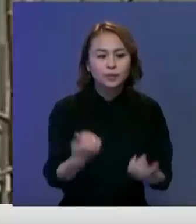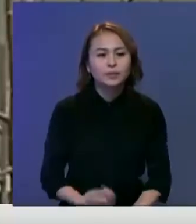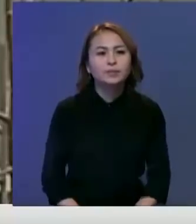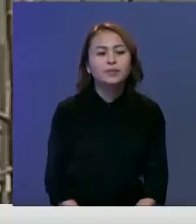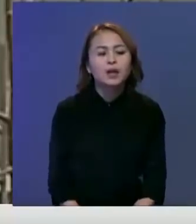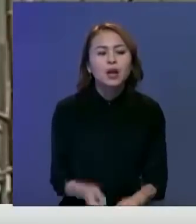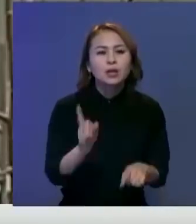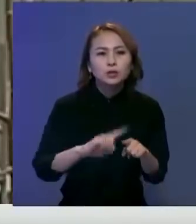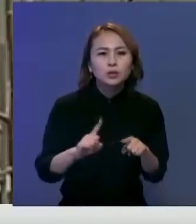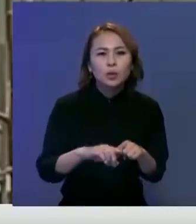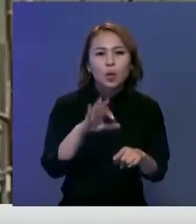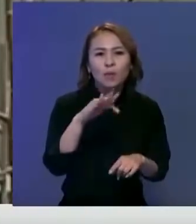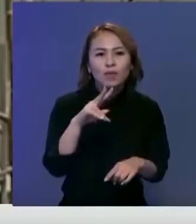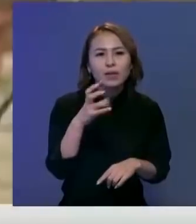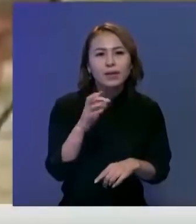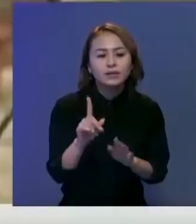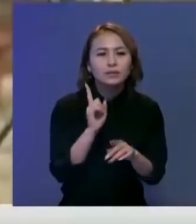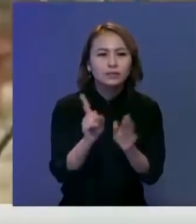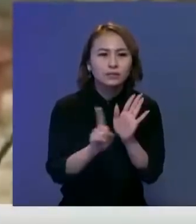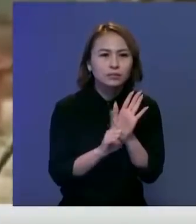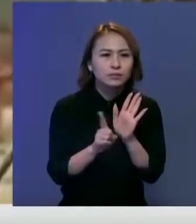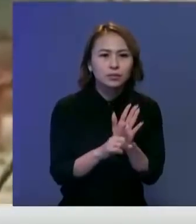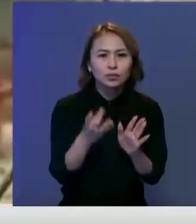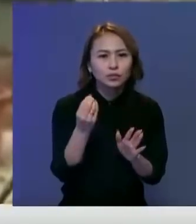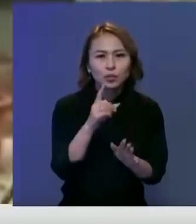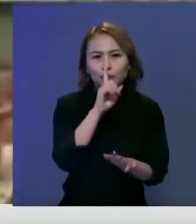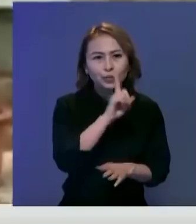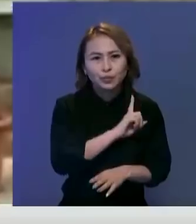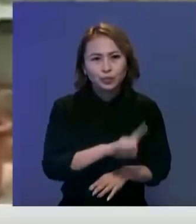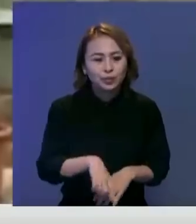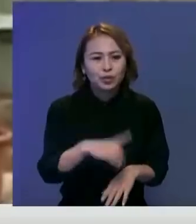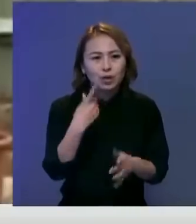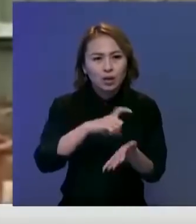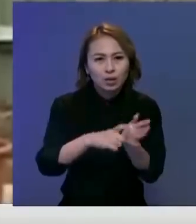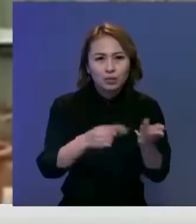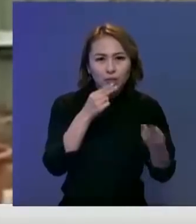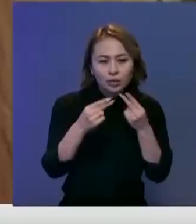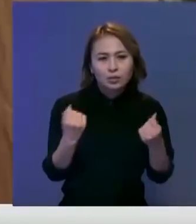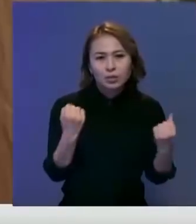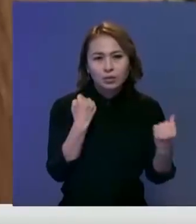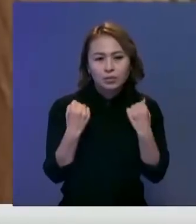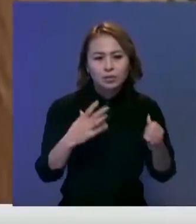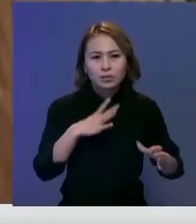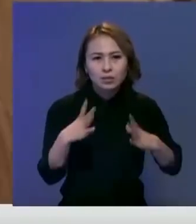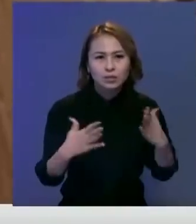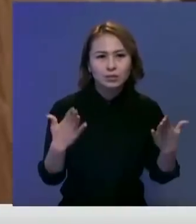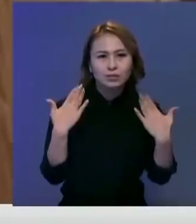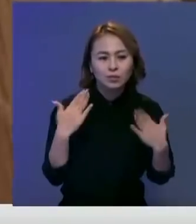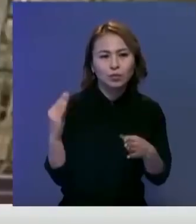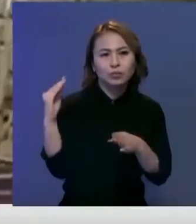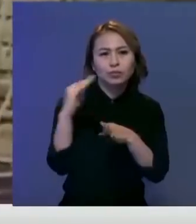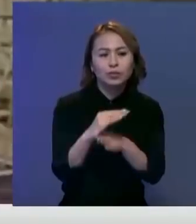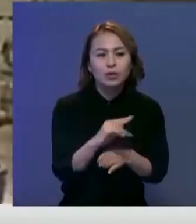Жақын арада офлайн жұмыстың басталуы екталай. Мен бір бөлменің үшінде тамақтанып, спортпен шығылданып демаламын.